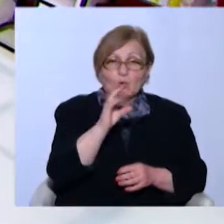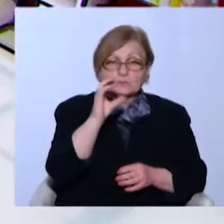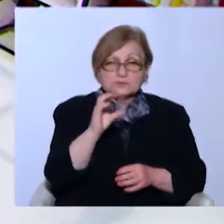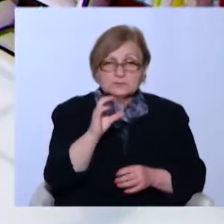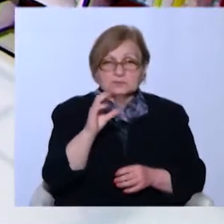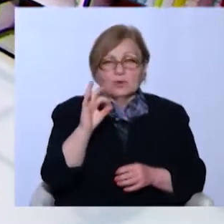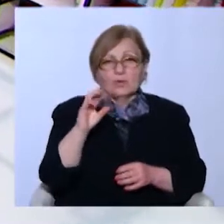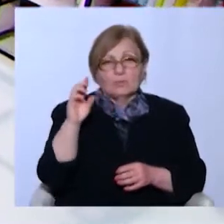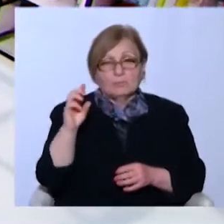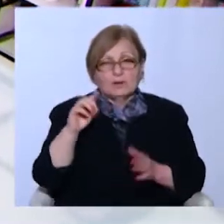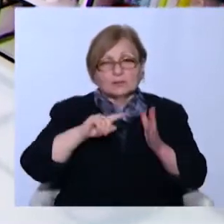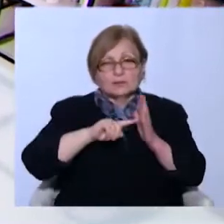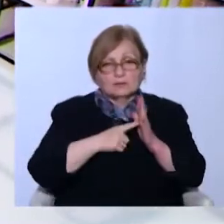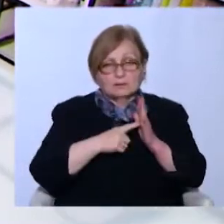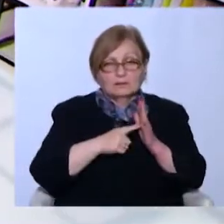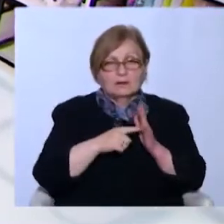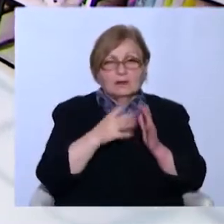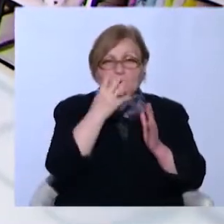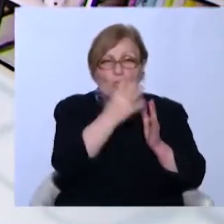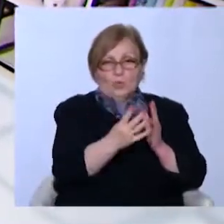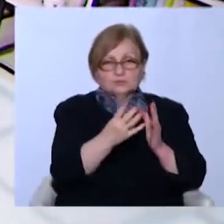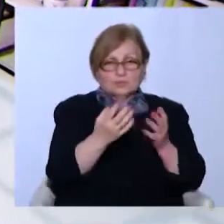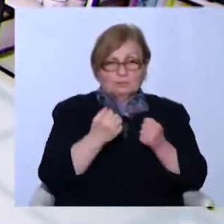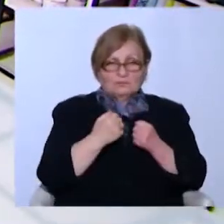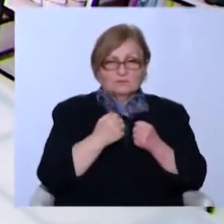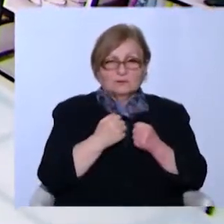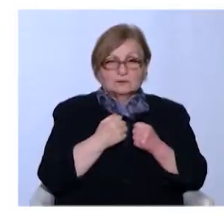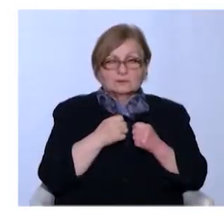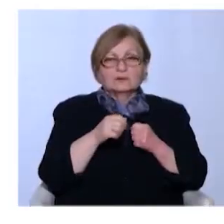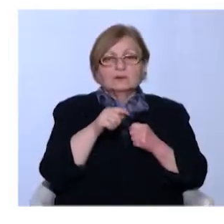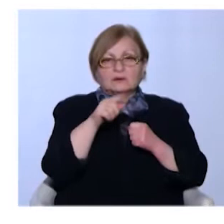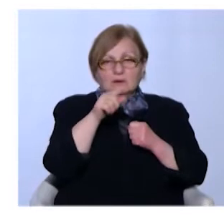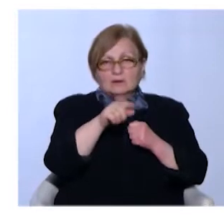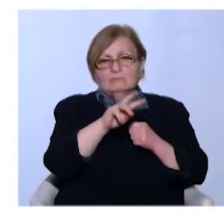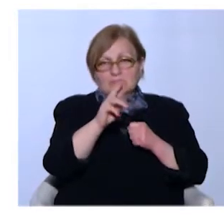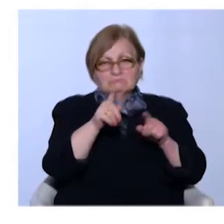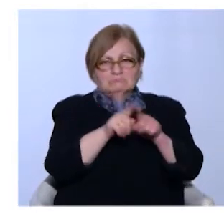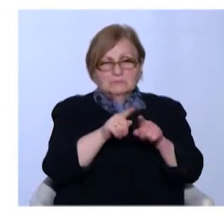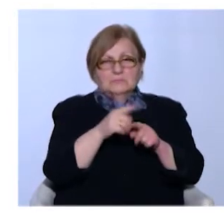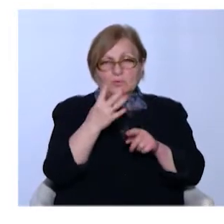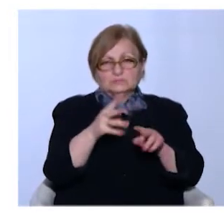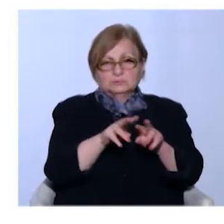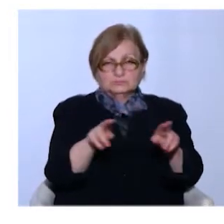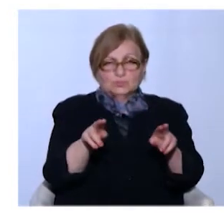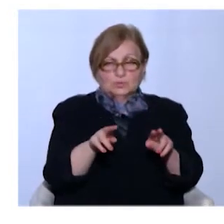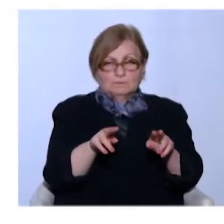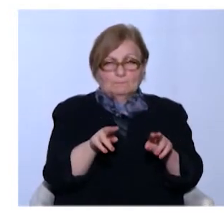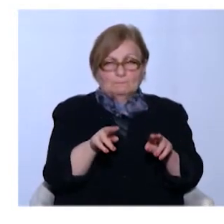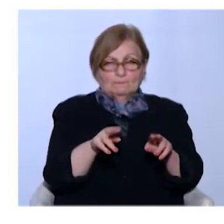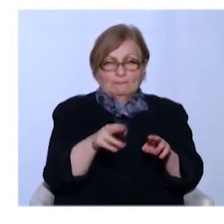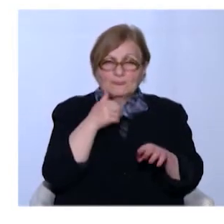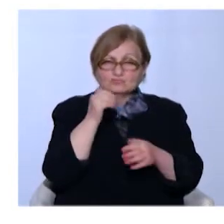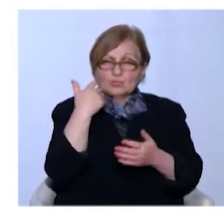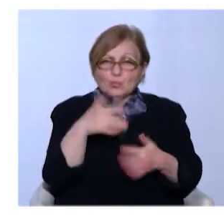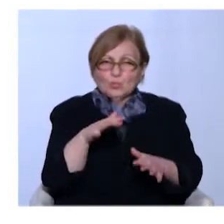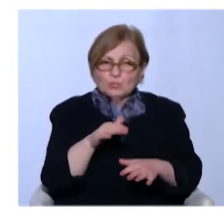მონაკვეთების ნამრავლიც 4 დაგვიჯდა და AO მონაკვეთის კვადრატიც არის 4 სტოლი. ანუ